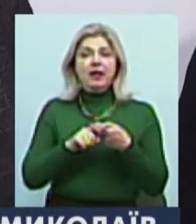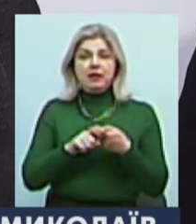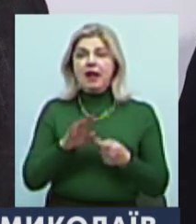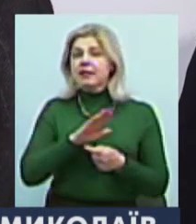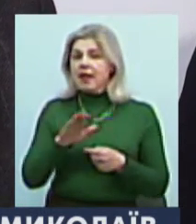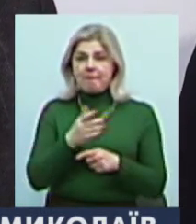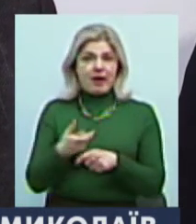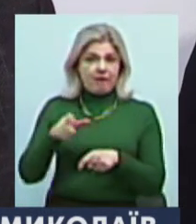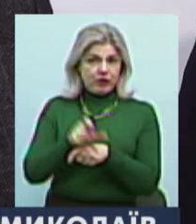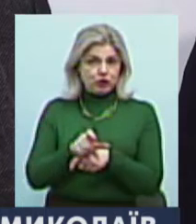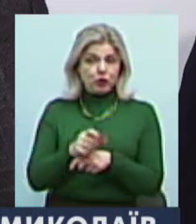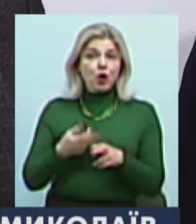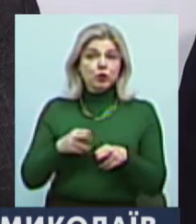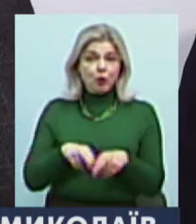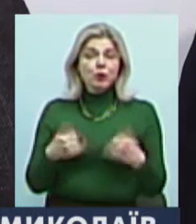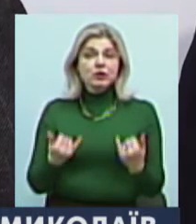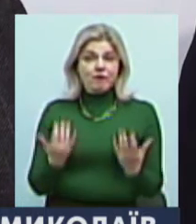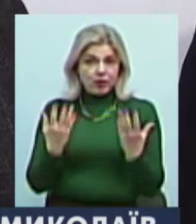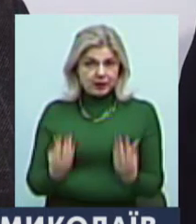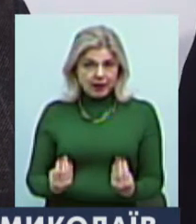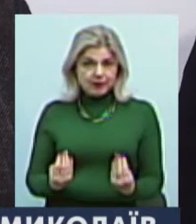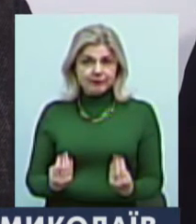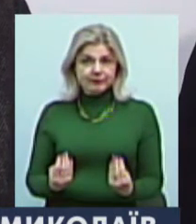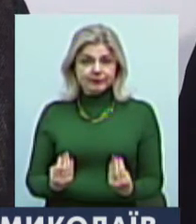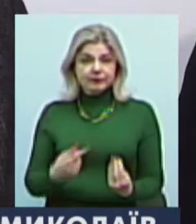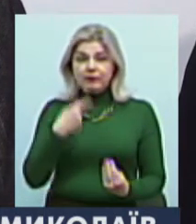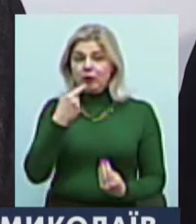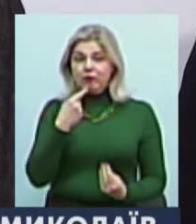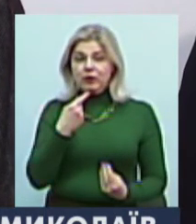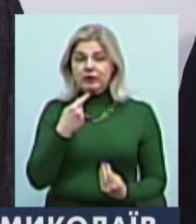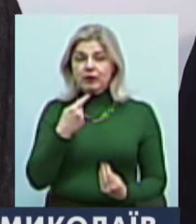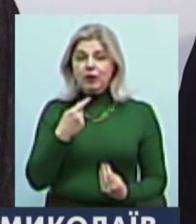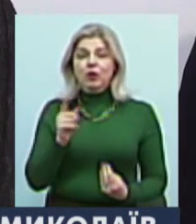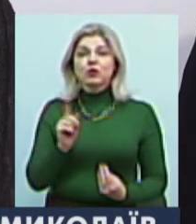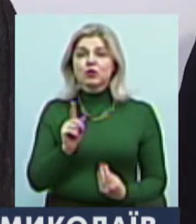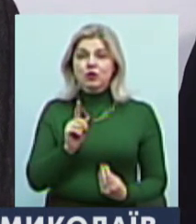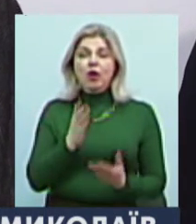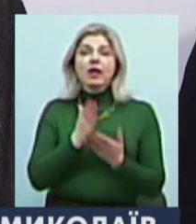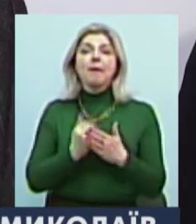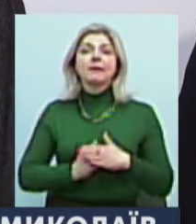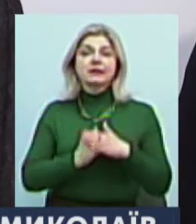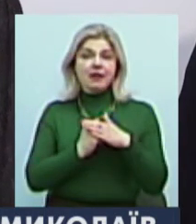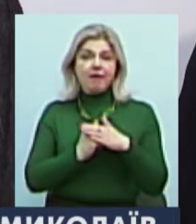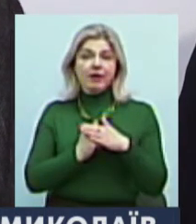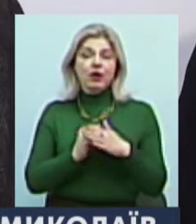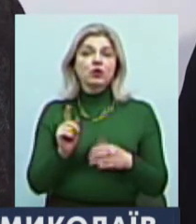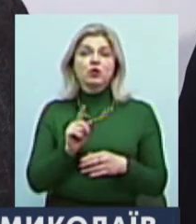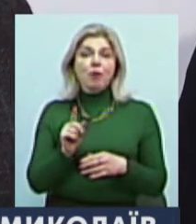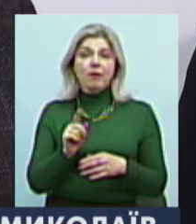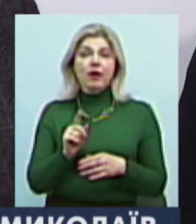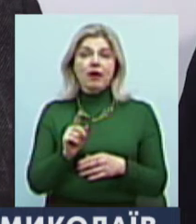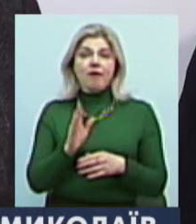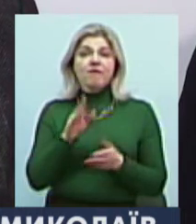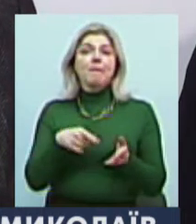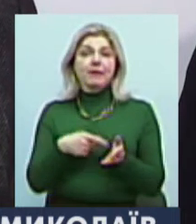перевищений. Тому на сьогоднішній день говорити про те, що є підстави для того, що в нас в